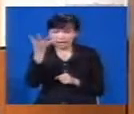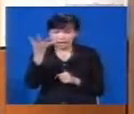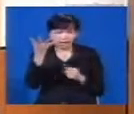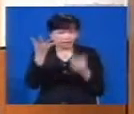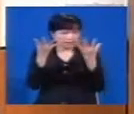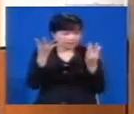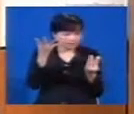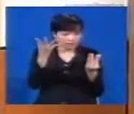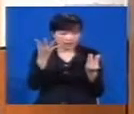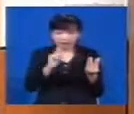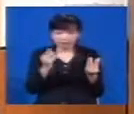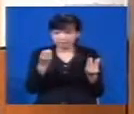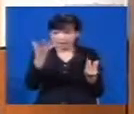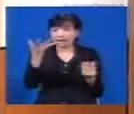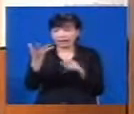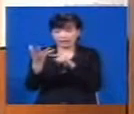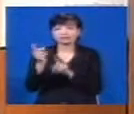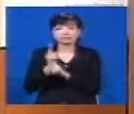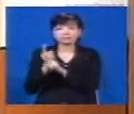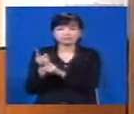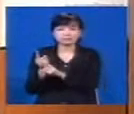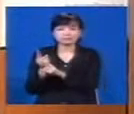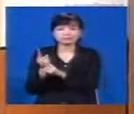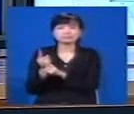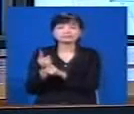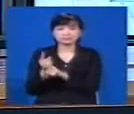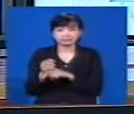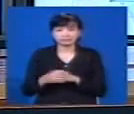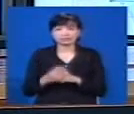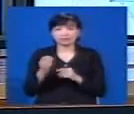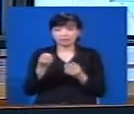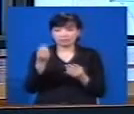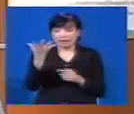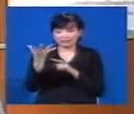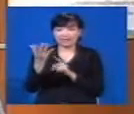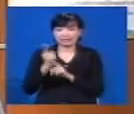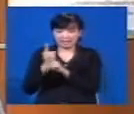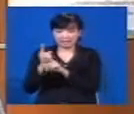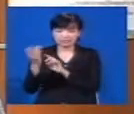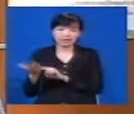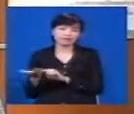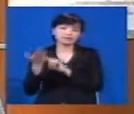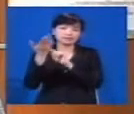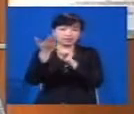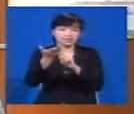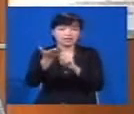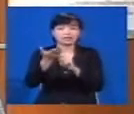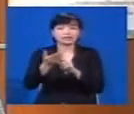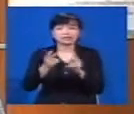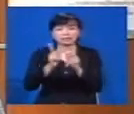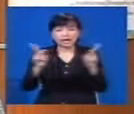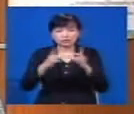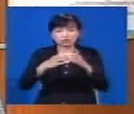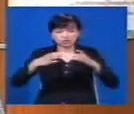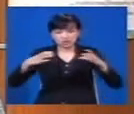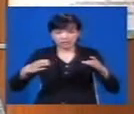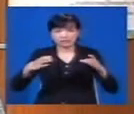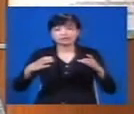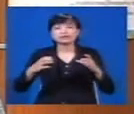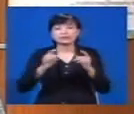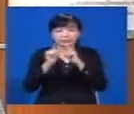ไ ร แล้วก็กลับเข้าไปที่เวทีใหญ่ให้เวทีใหญ่ได้ชี้กัน ในสัปดาห์หน้าเนี่ยท่านอดีตนายกบรรหารนะครับท่านก็คงจะเ